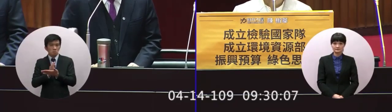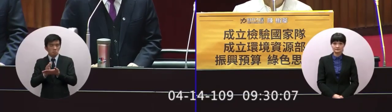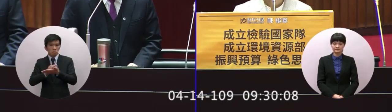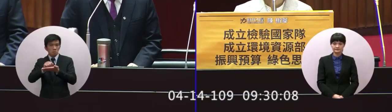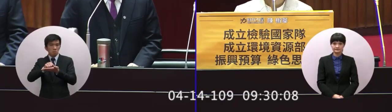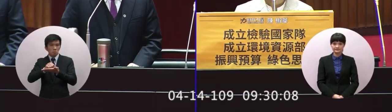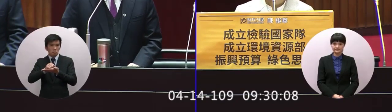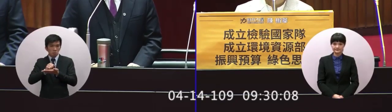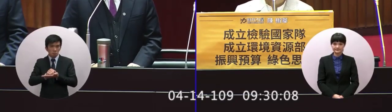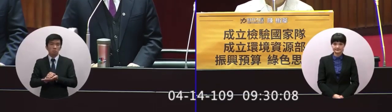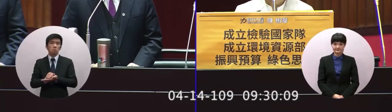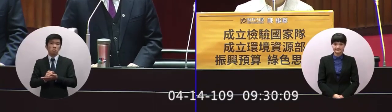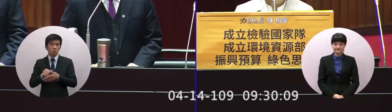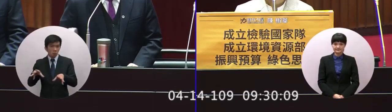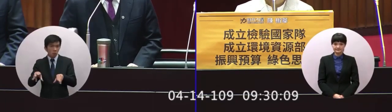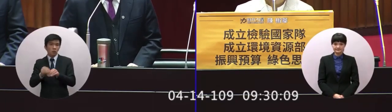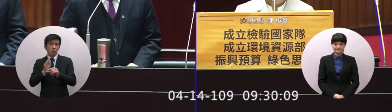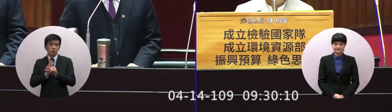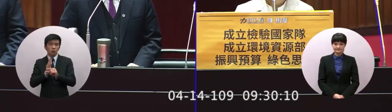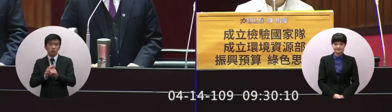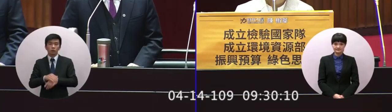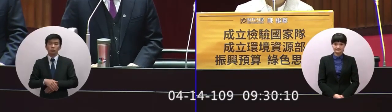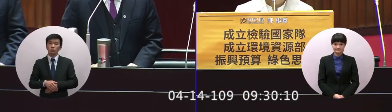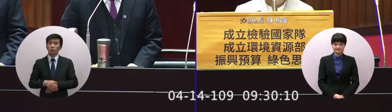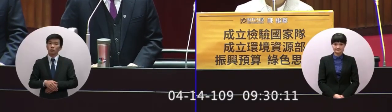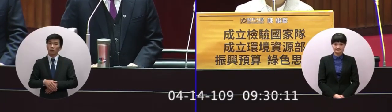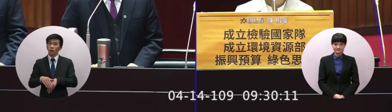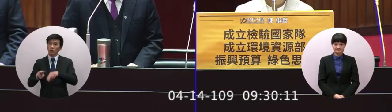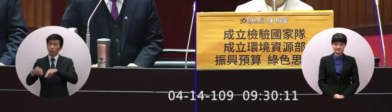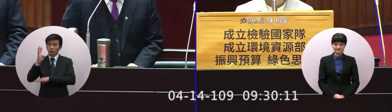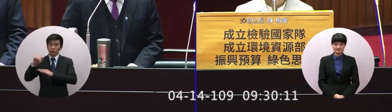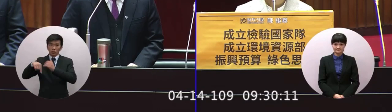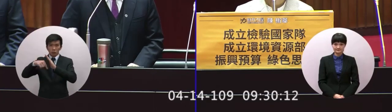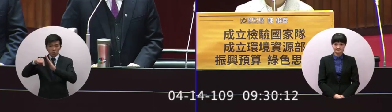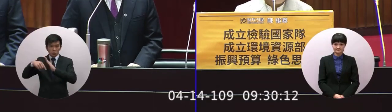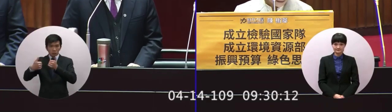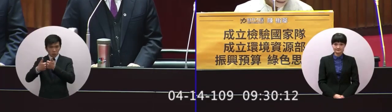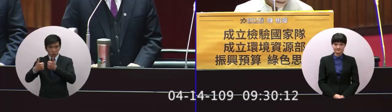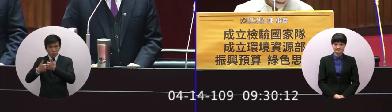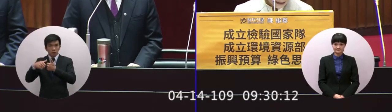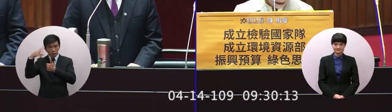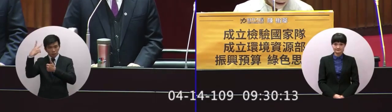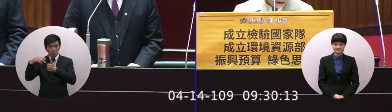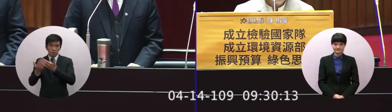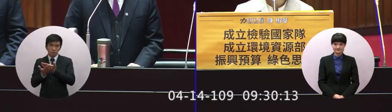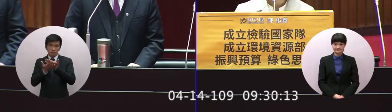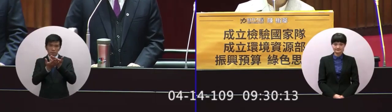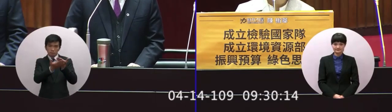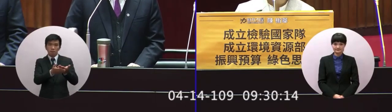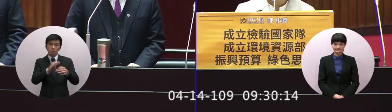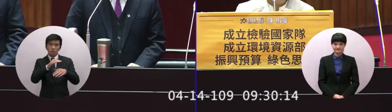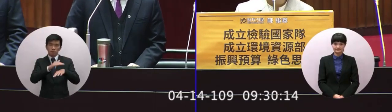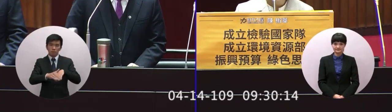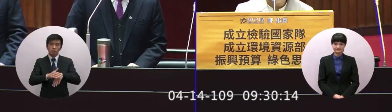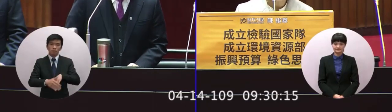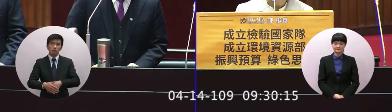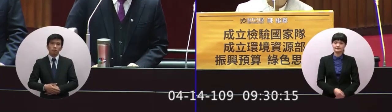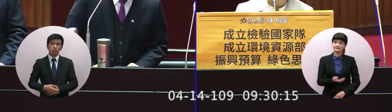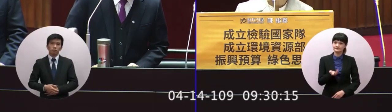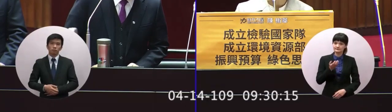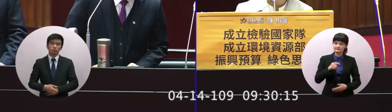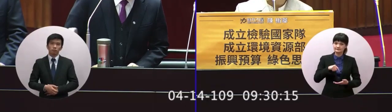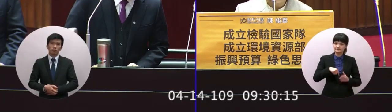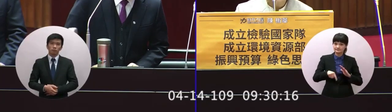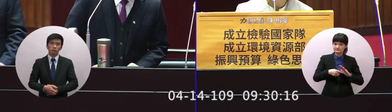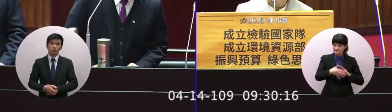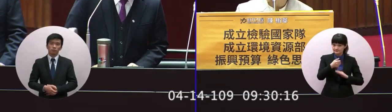盘点后，那经过行政院会再送贵院审议。 对，就是刚刚跟院长